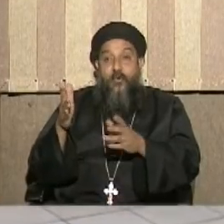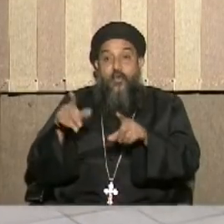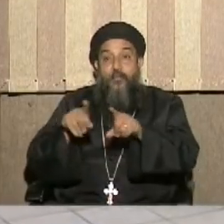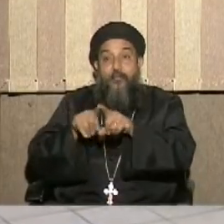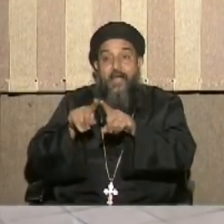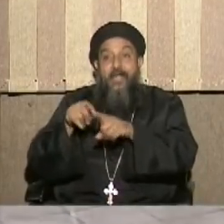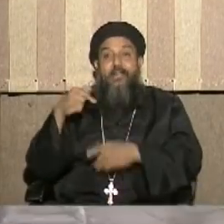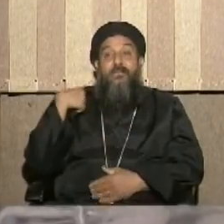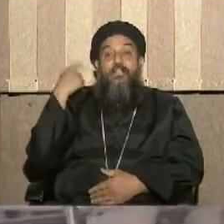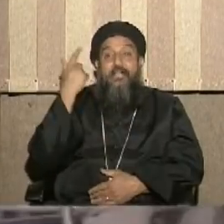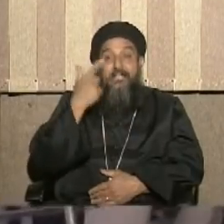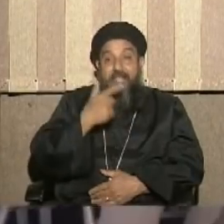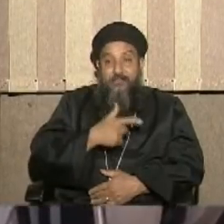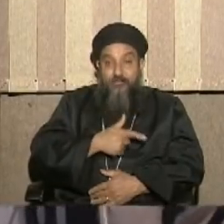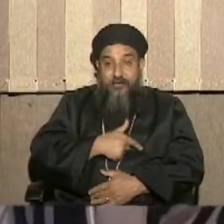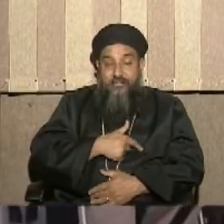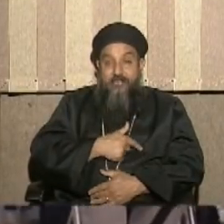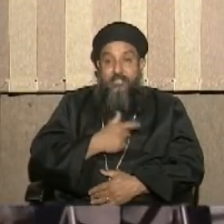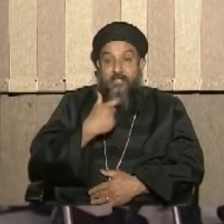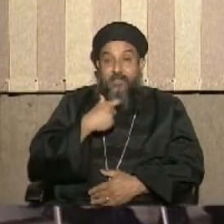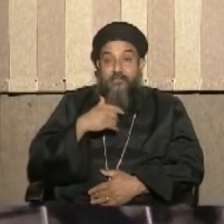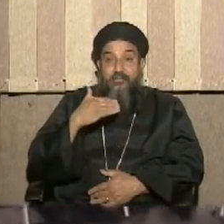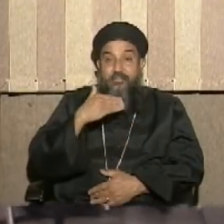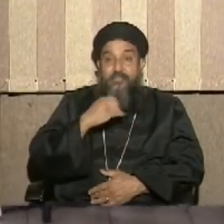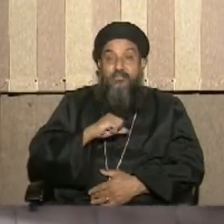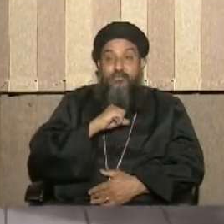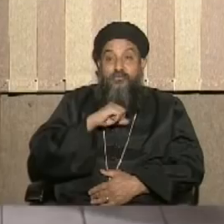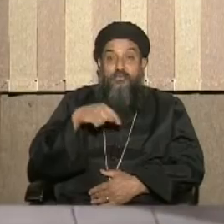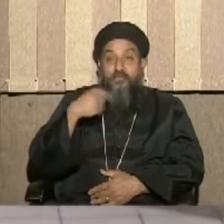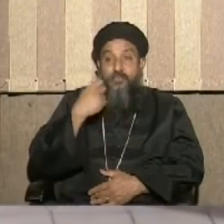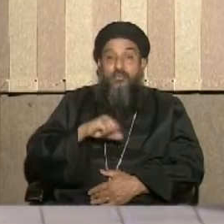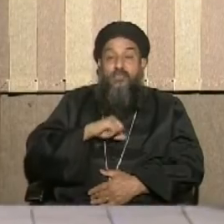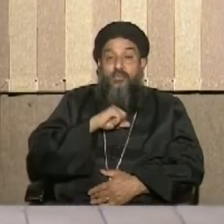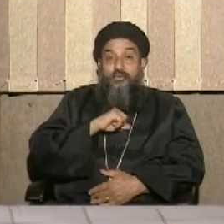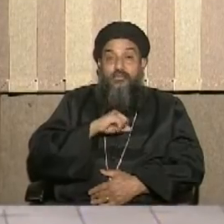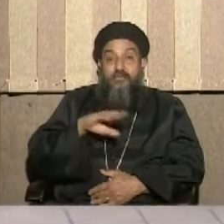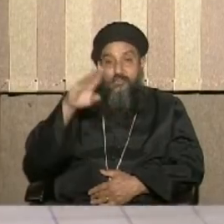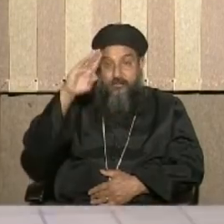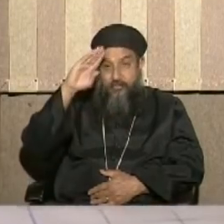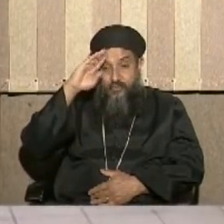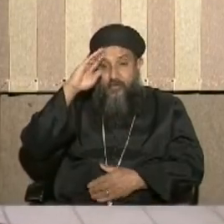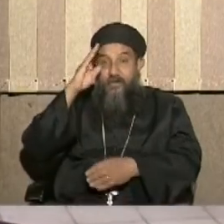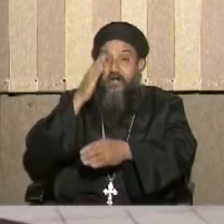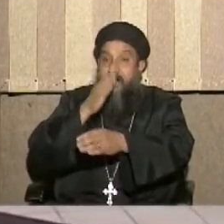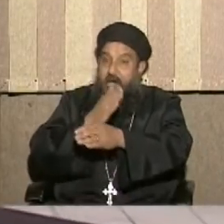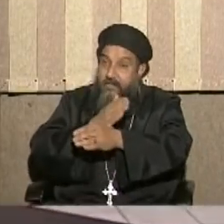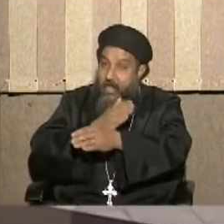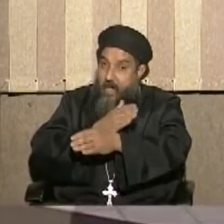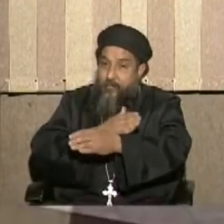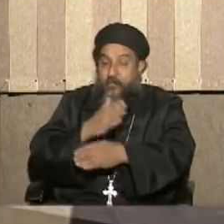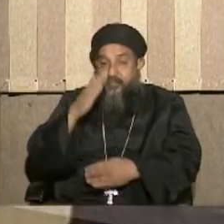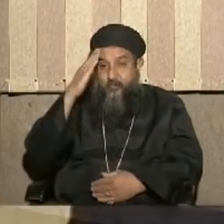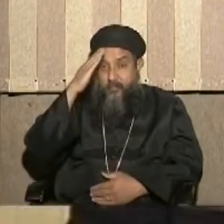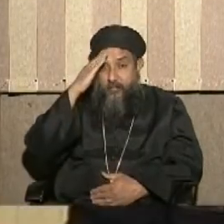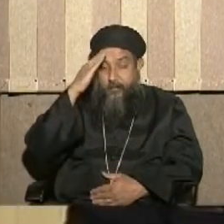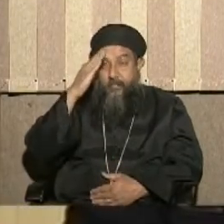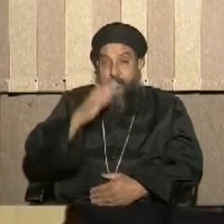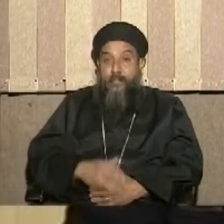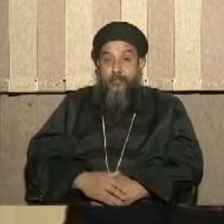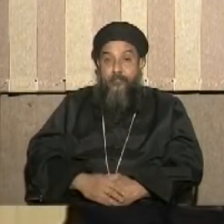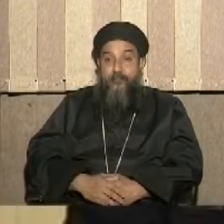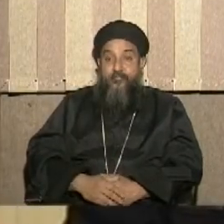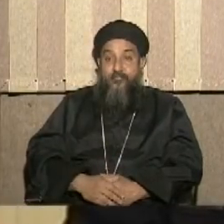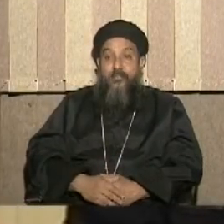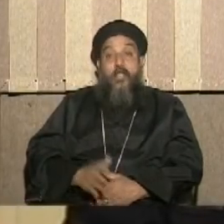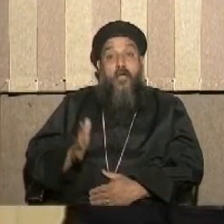الوحيدة عن توزيع الأفلام الدينية في برشيد سيدني وعلى تعبهم. الرب الإله يعوضهم كل خير. كلنا